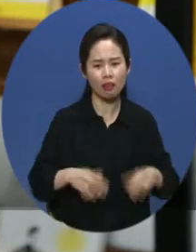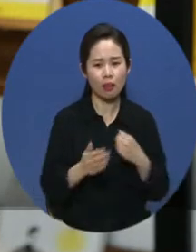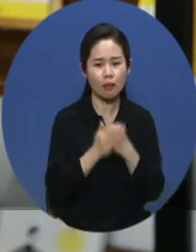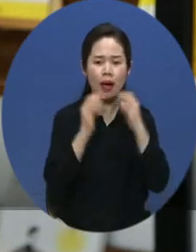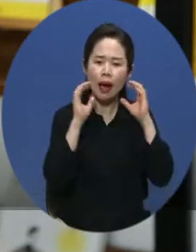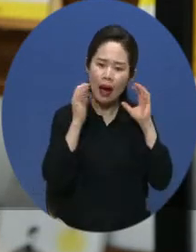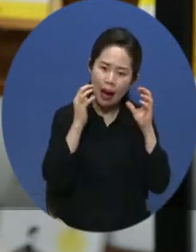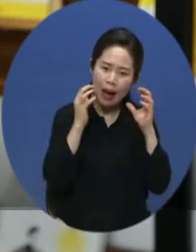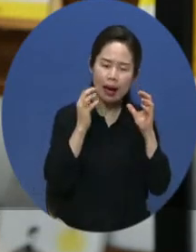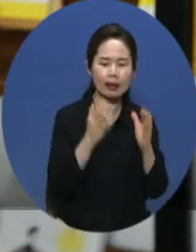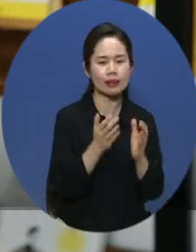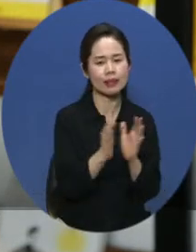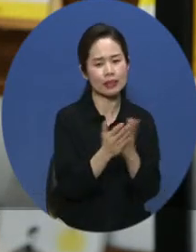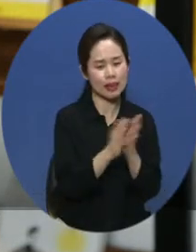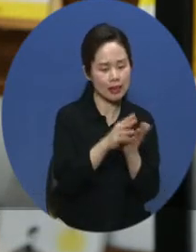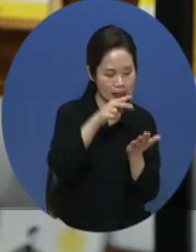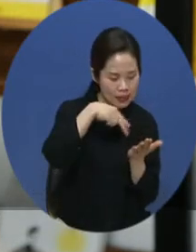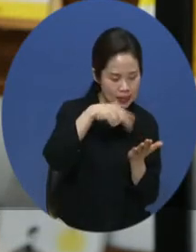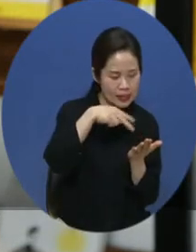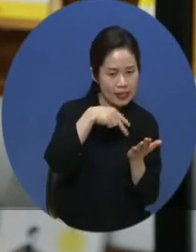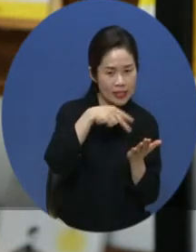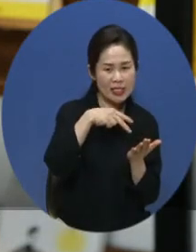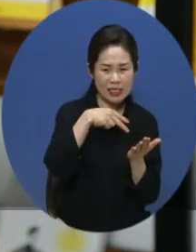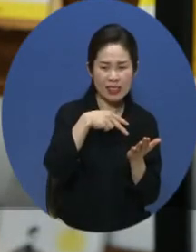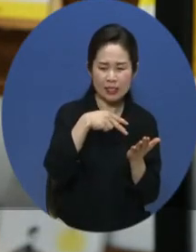동화책만 읽어왔었고요. 사실상